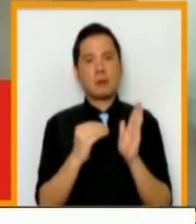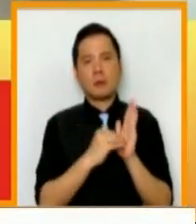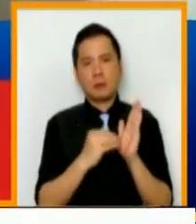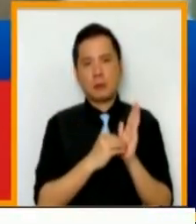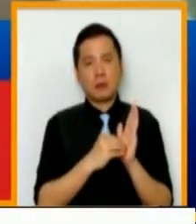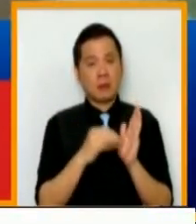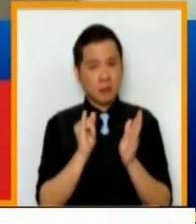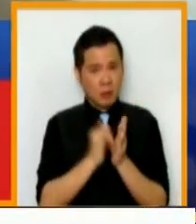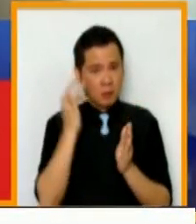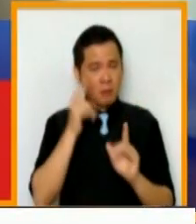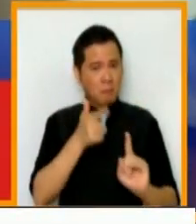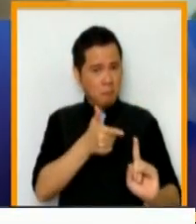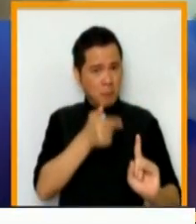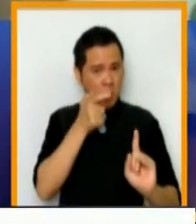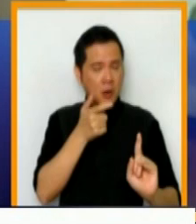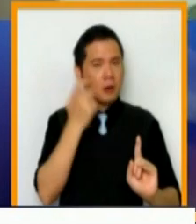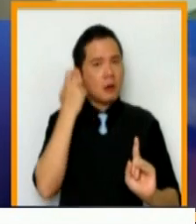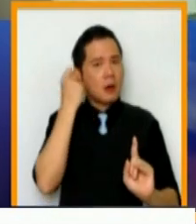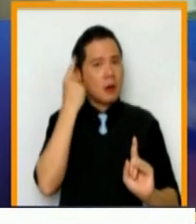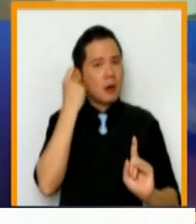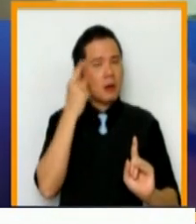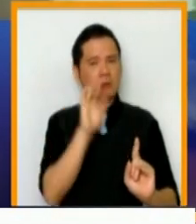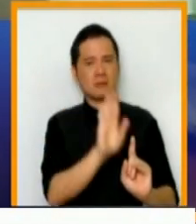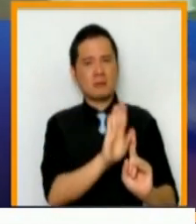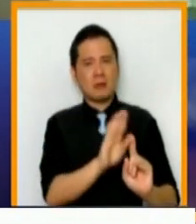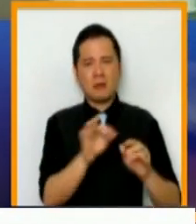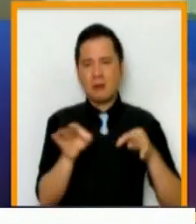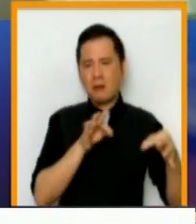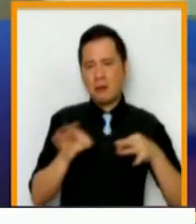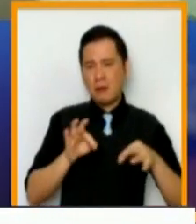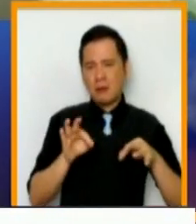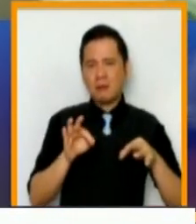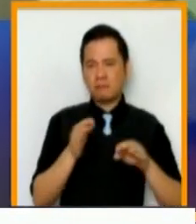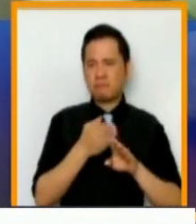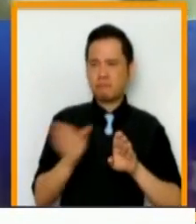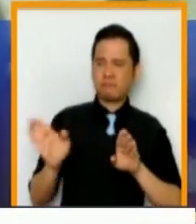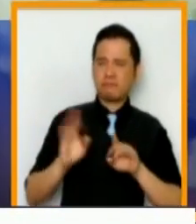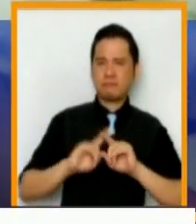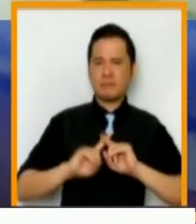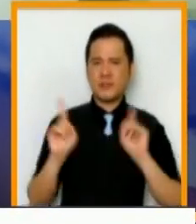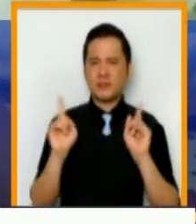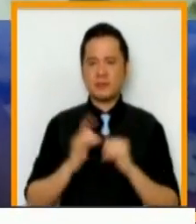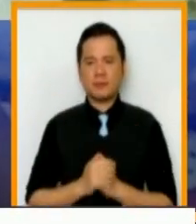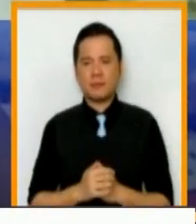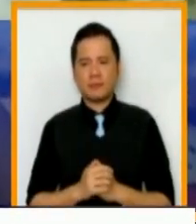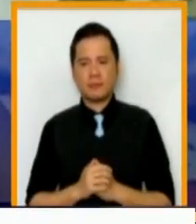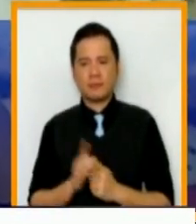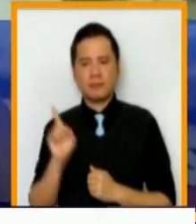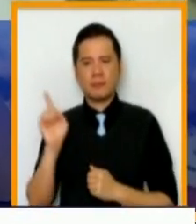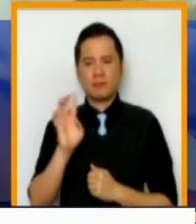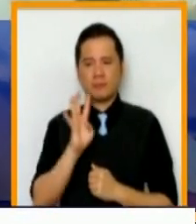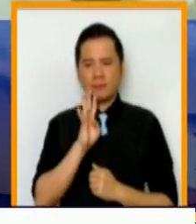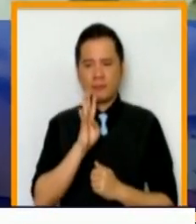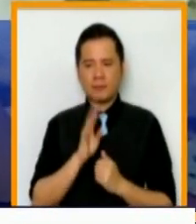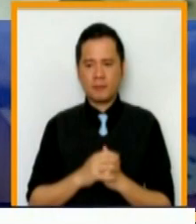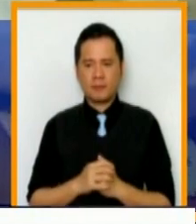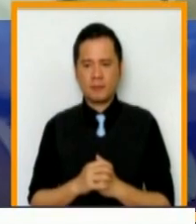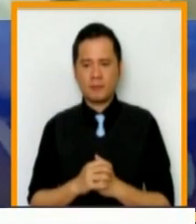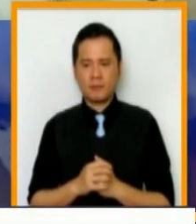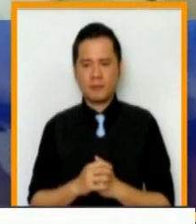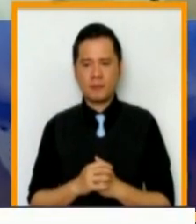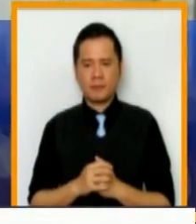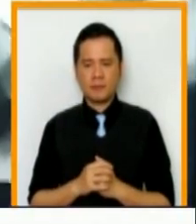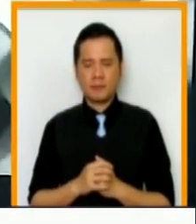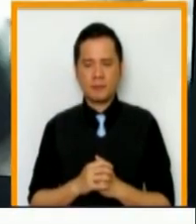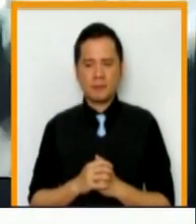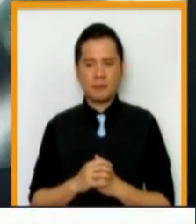sospek. Bakit mga binaril? Sinilang sipituan ng bagawin at tuturugan eh. Bakit